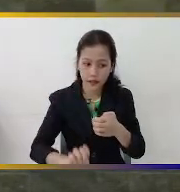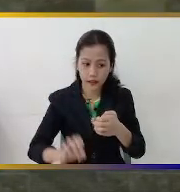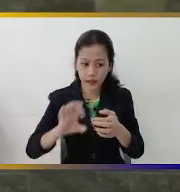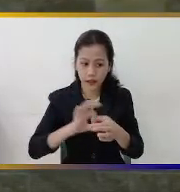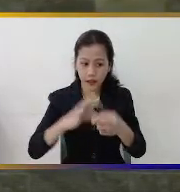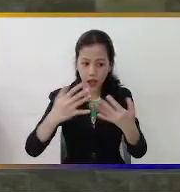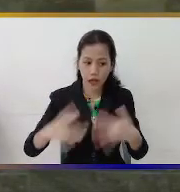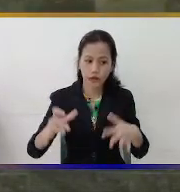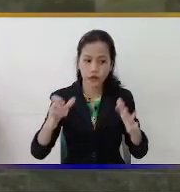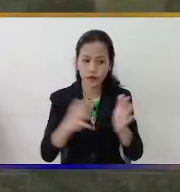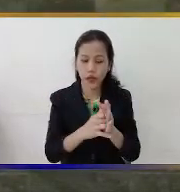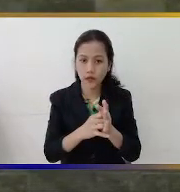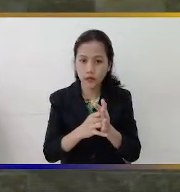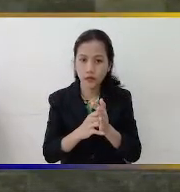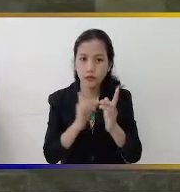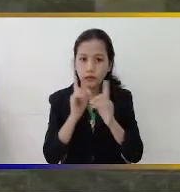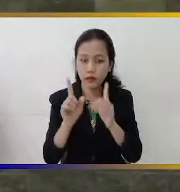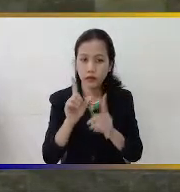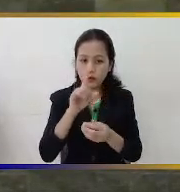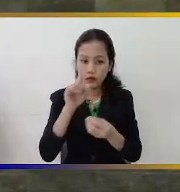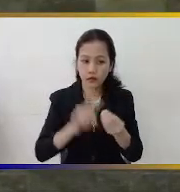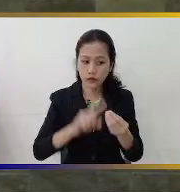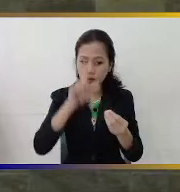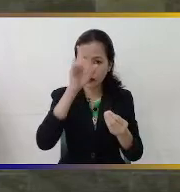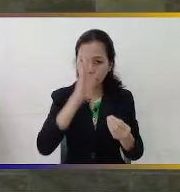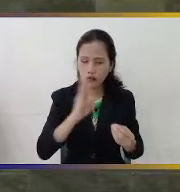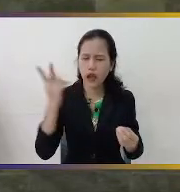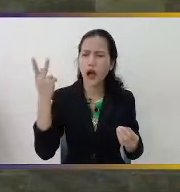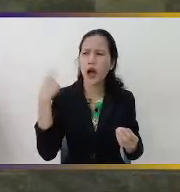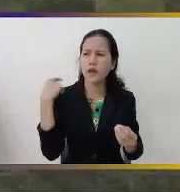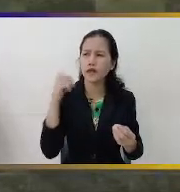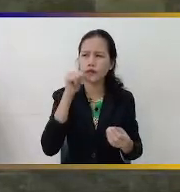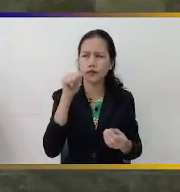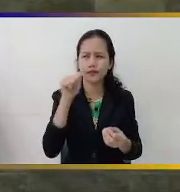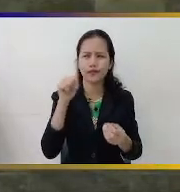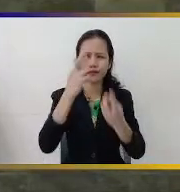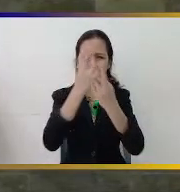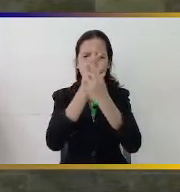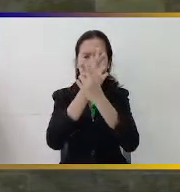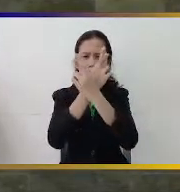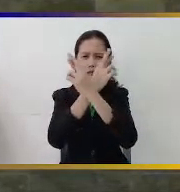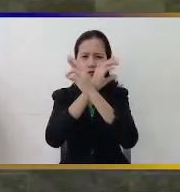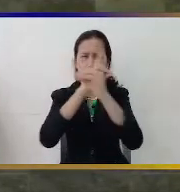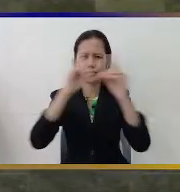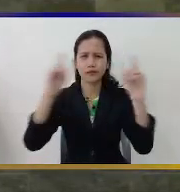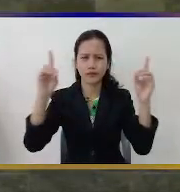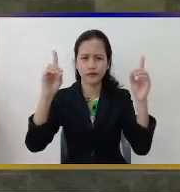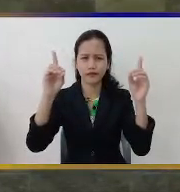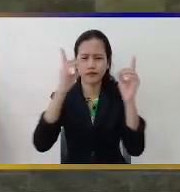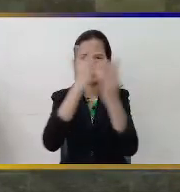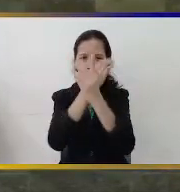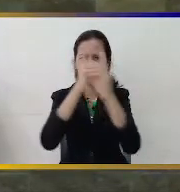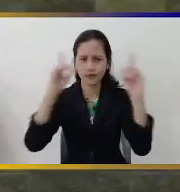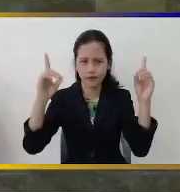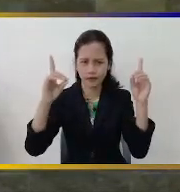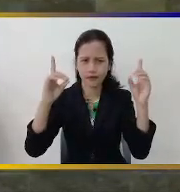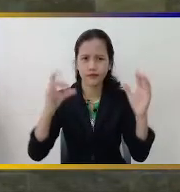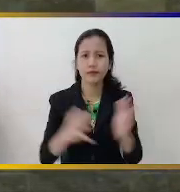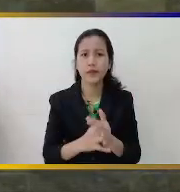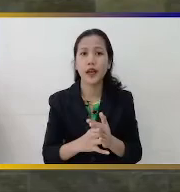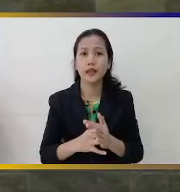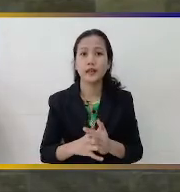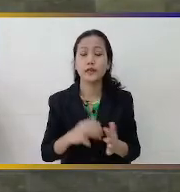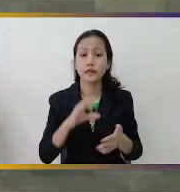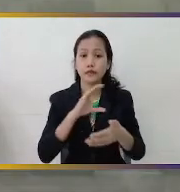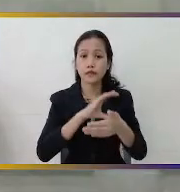restoration. Kaya nga po makikita nyo in verse number 19 of chapter number 7, ang sabi